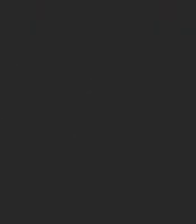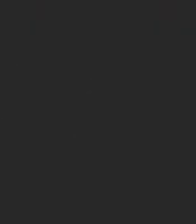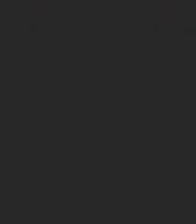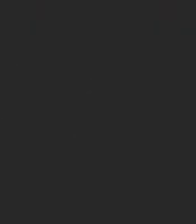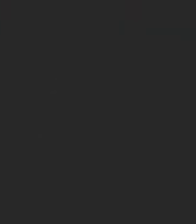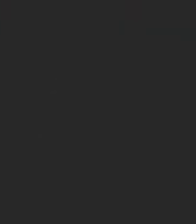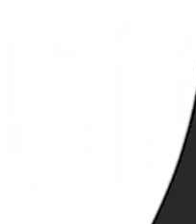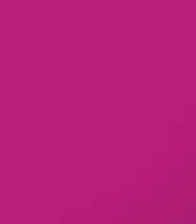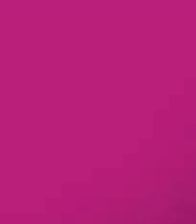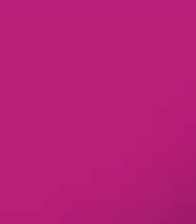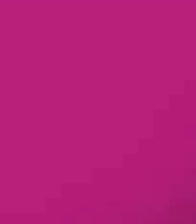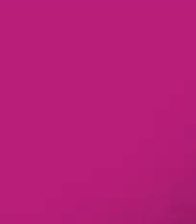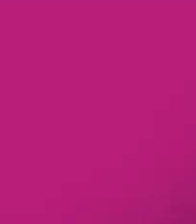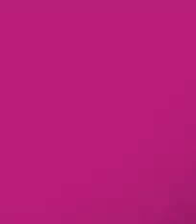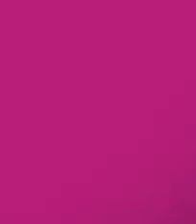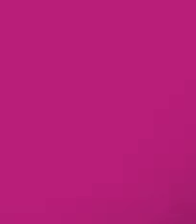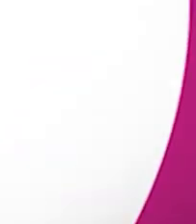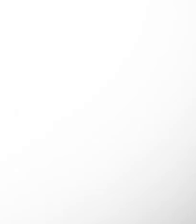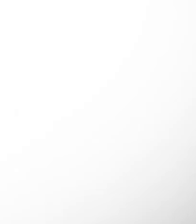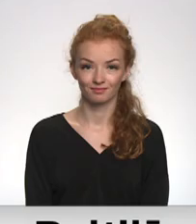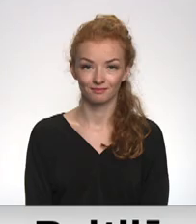Re, viss ēters ir te!